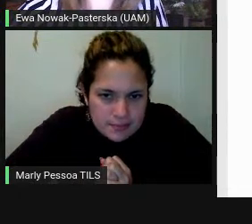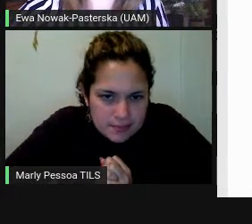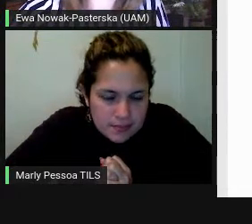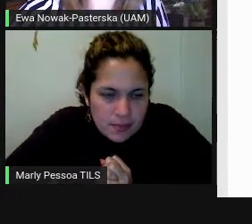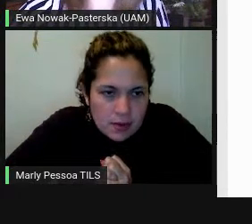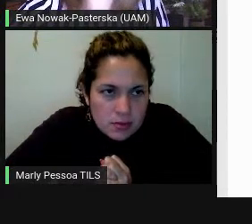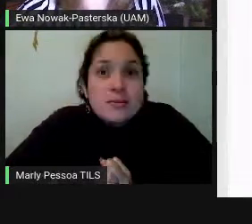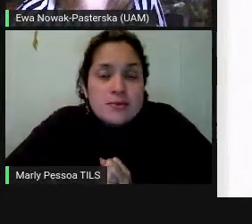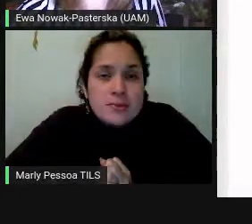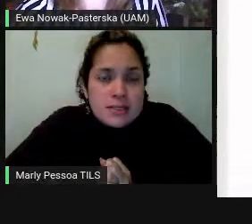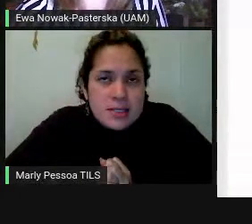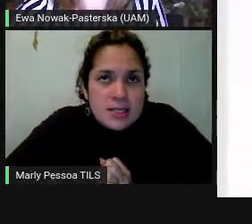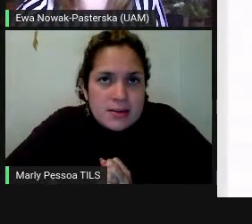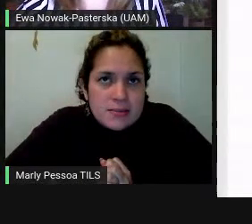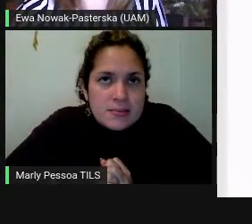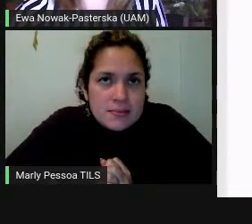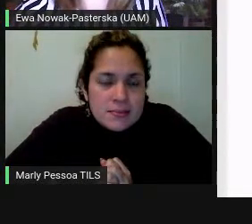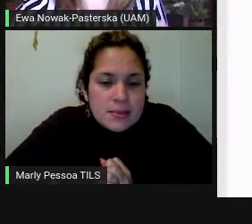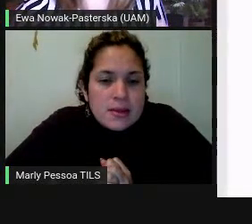może, o właśnie,